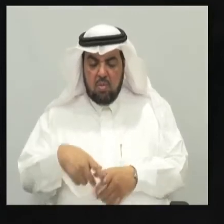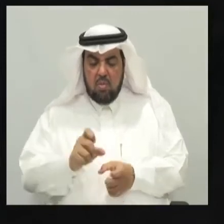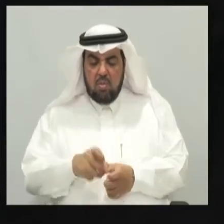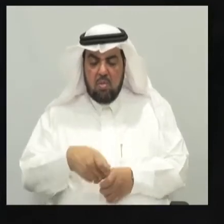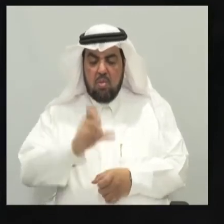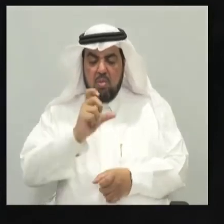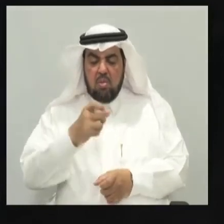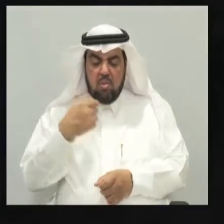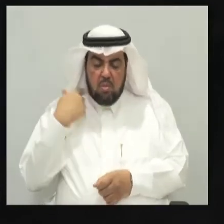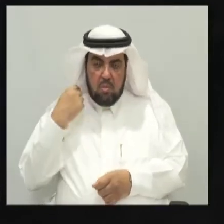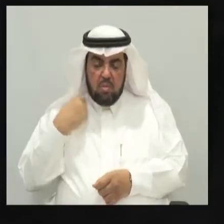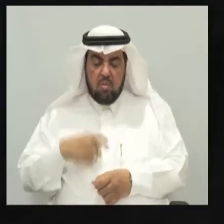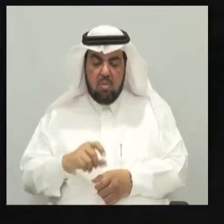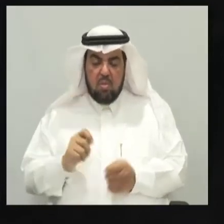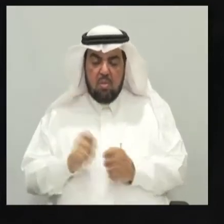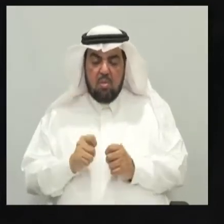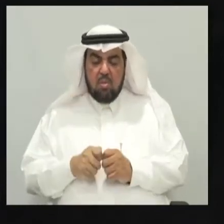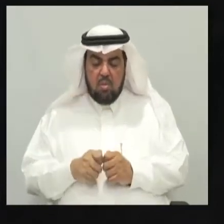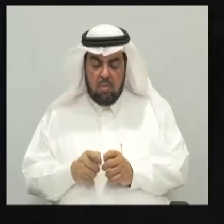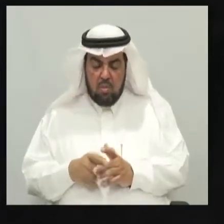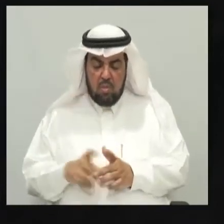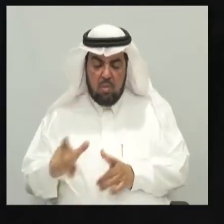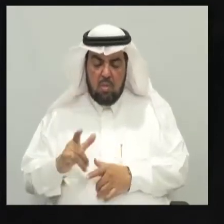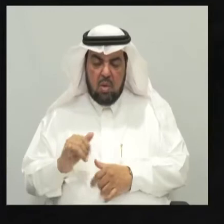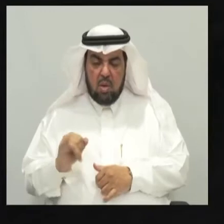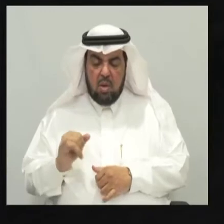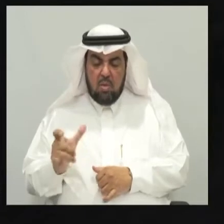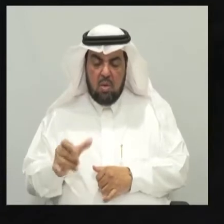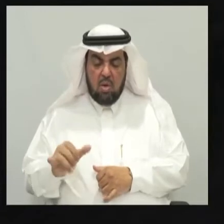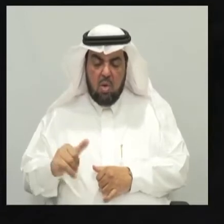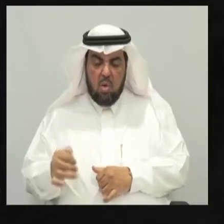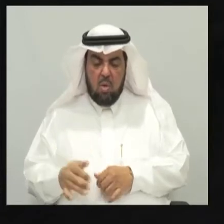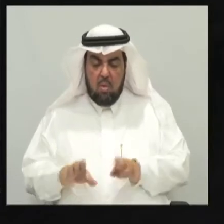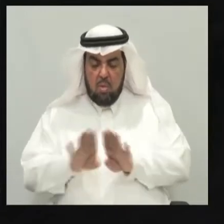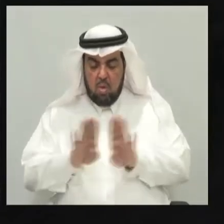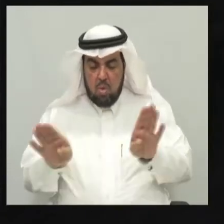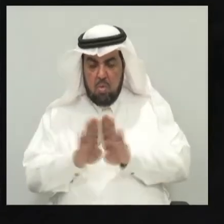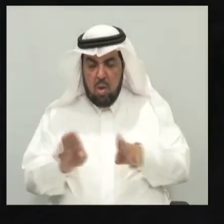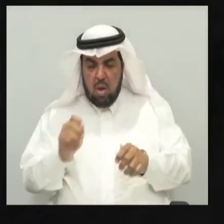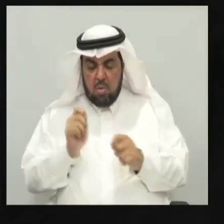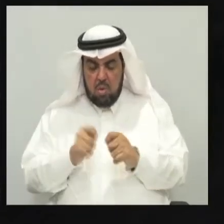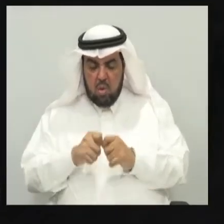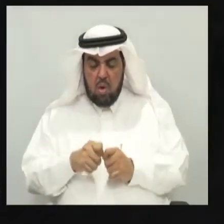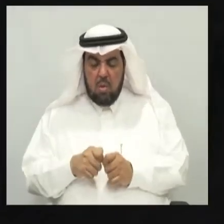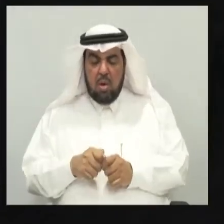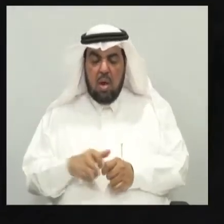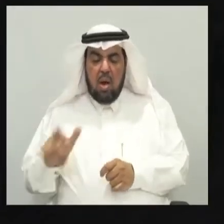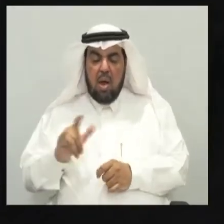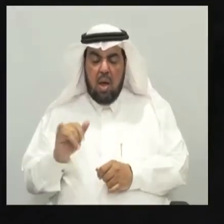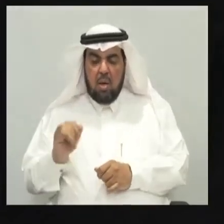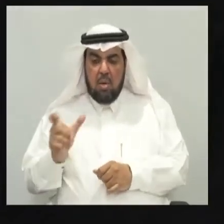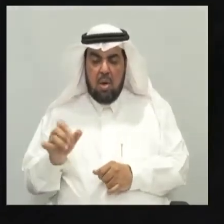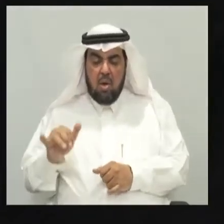الغازية أيضا مصنوعة من ماذا؟ من الألمنيوم. حواف الشبابيك مصنوعة من الألمنيوم. إذا في